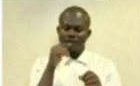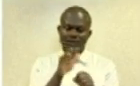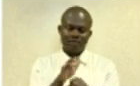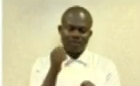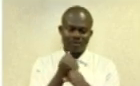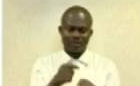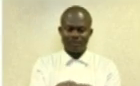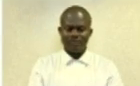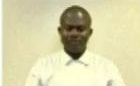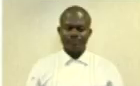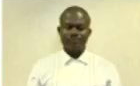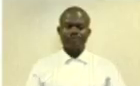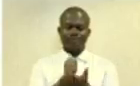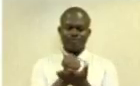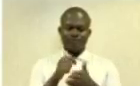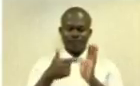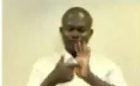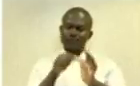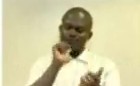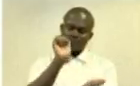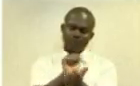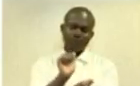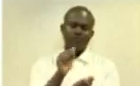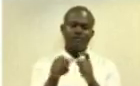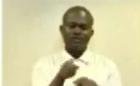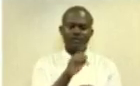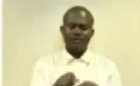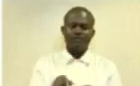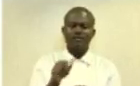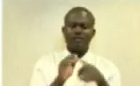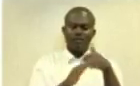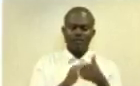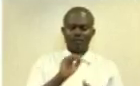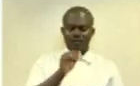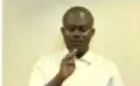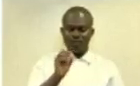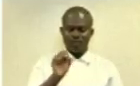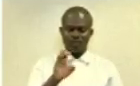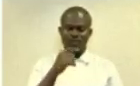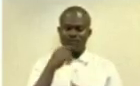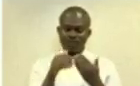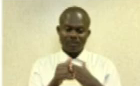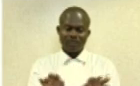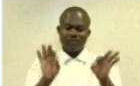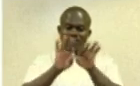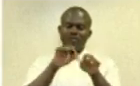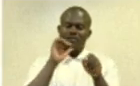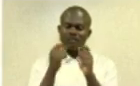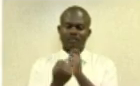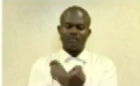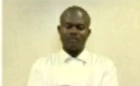gutyo kuri iki cyangombwa kigaragaza ko umuntu atigeze akatirwa n'inkiko umushinjacyaha mukuru Jean Bosco Mutangana avuga ko igiciro